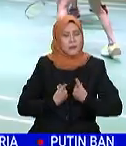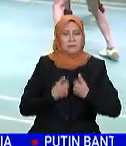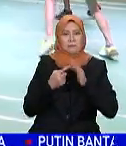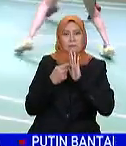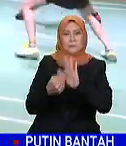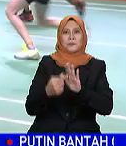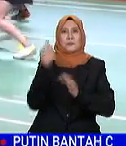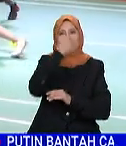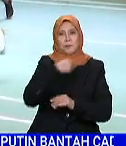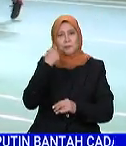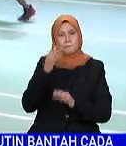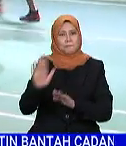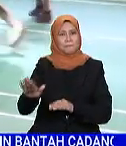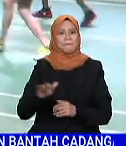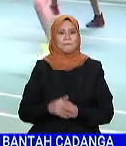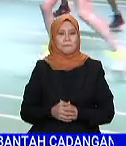di wajah mereka.